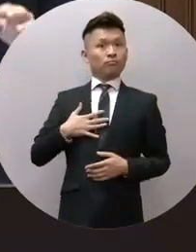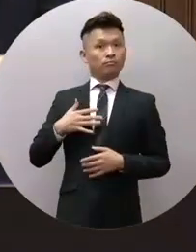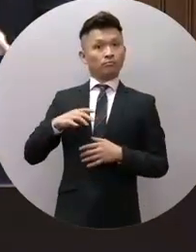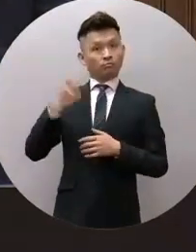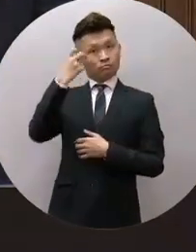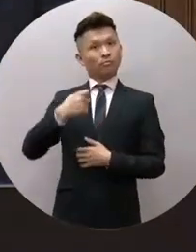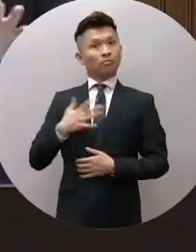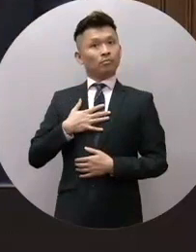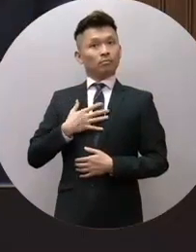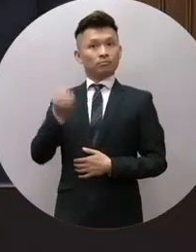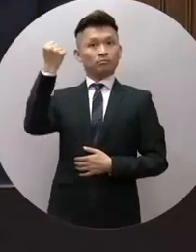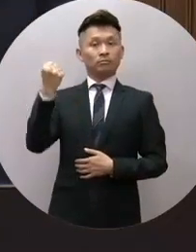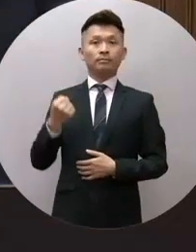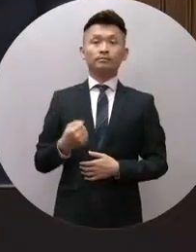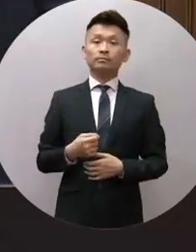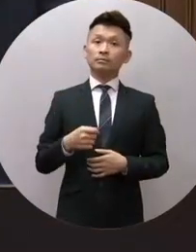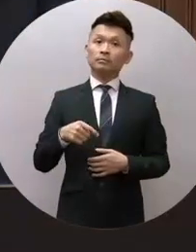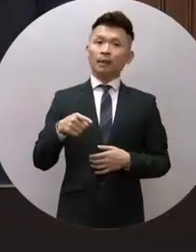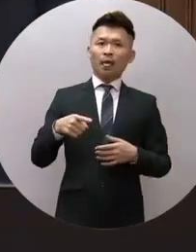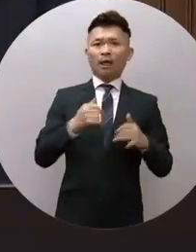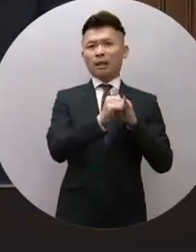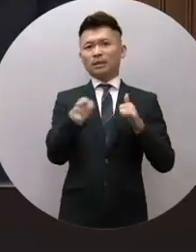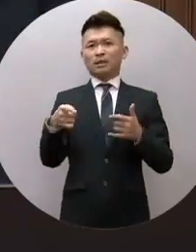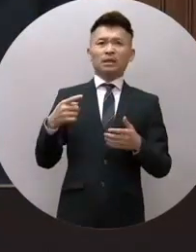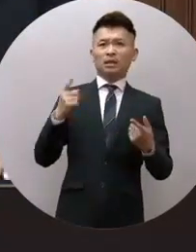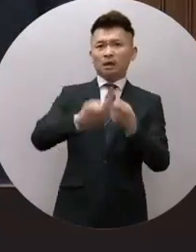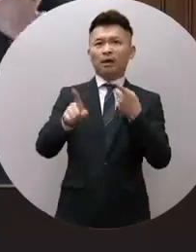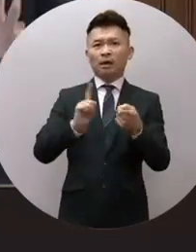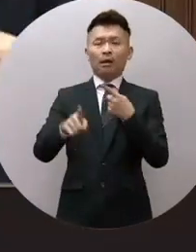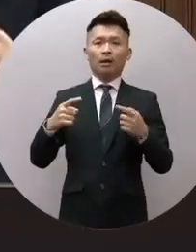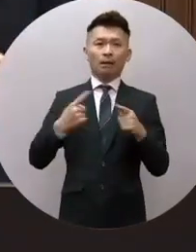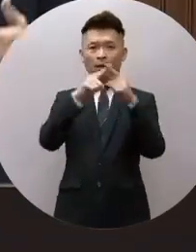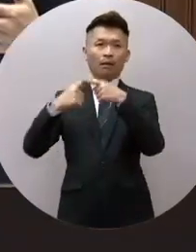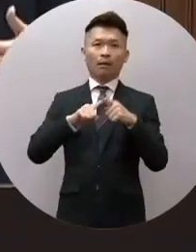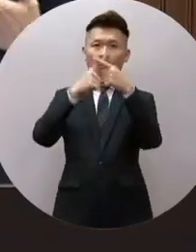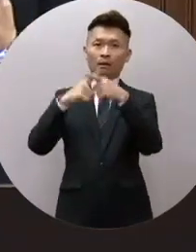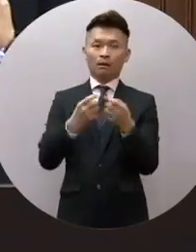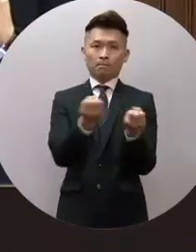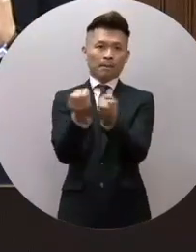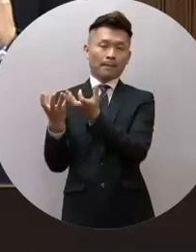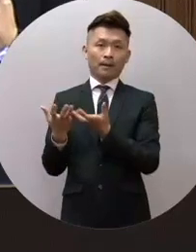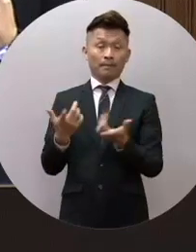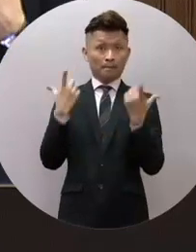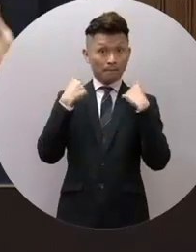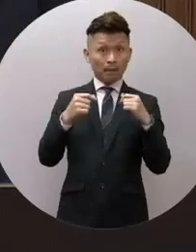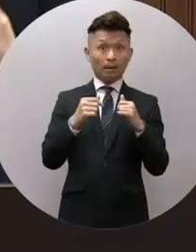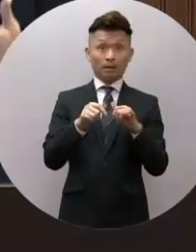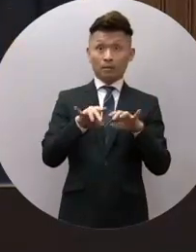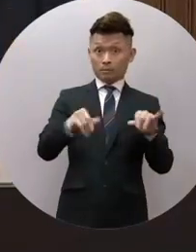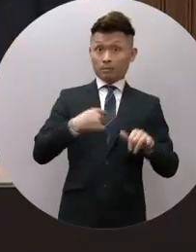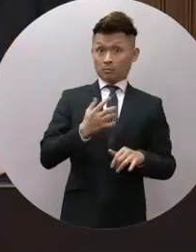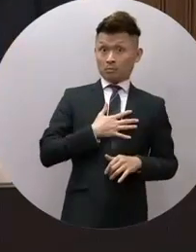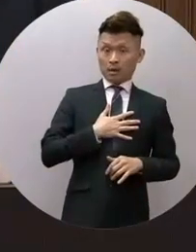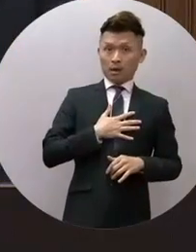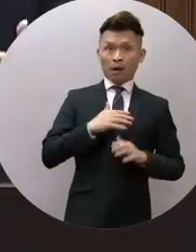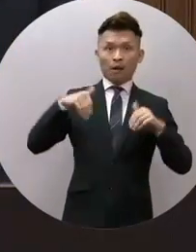地，所以就又造成了很多的民间的争议问题，就会变成呢居民本来是有权人，他就会变